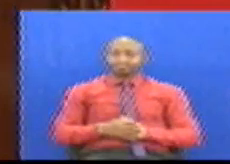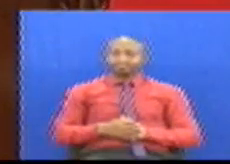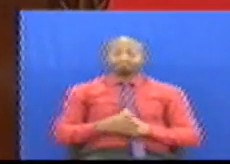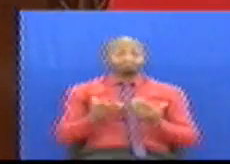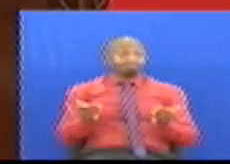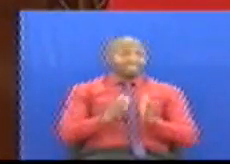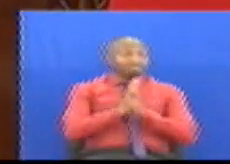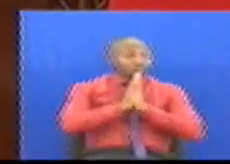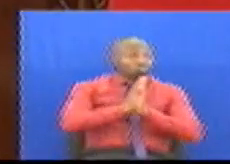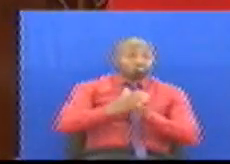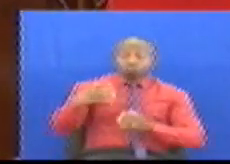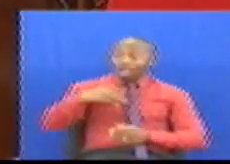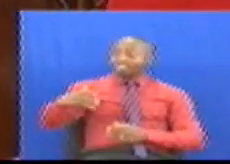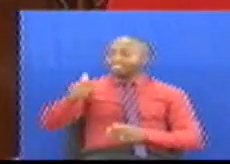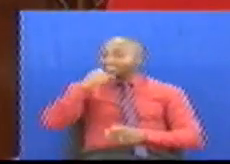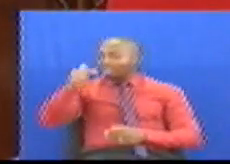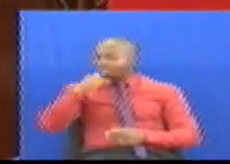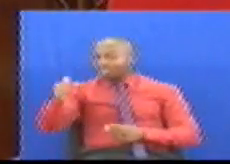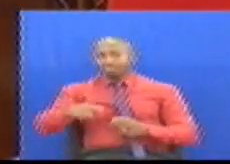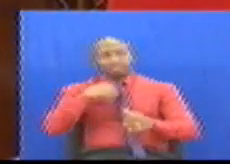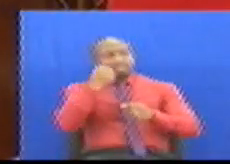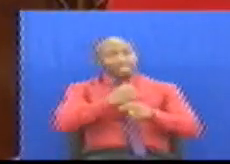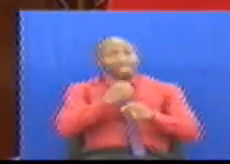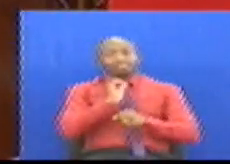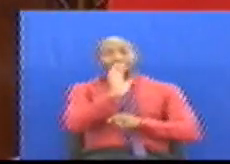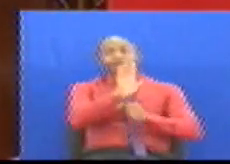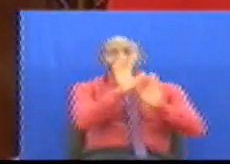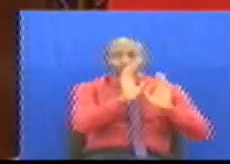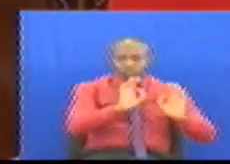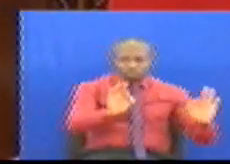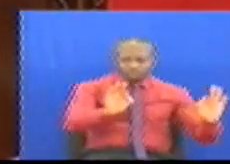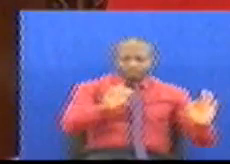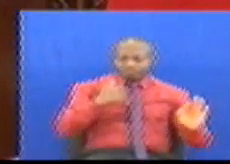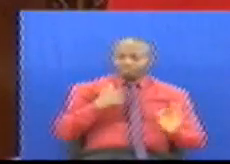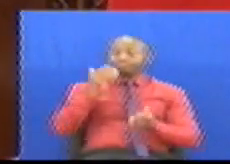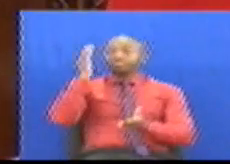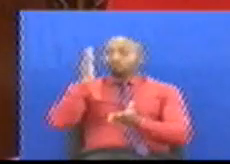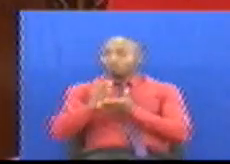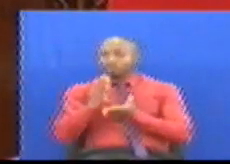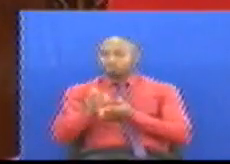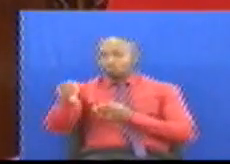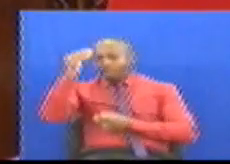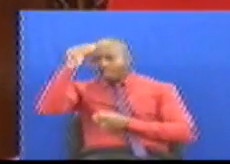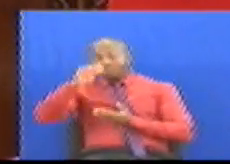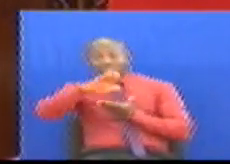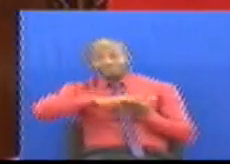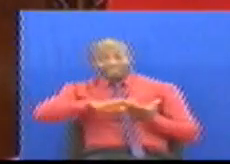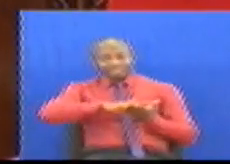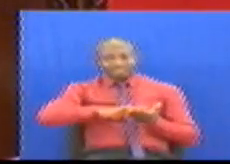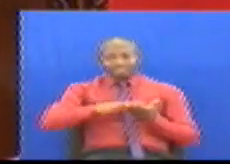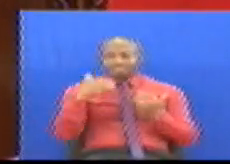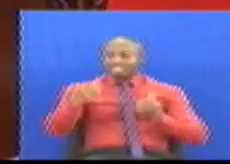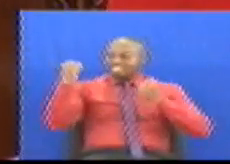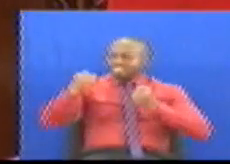Nimshukuru waziri wa TAMISEMI. Mnafanya kazi nzuri sana. Na mimi kusema kweli, kwenye elimu ya msingi sasa,